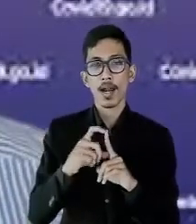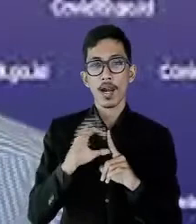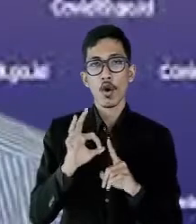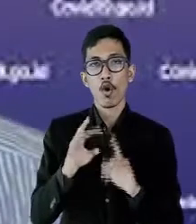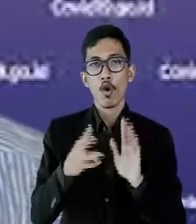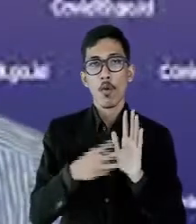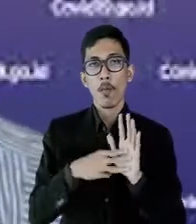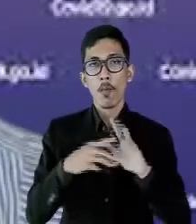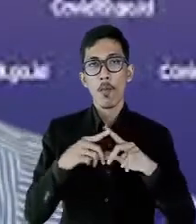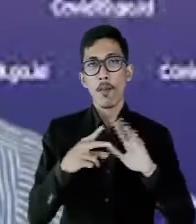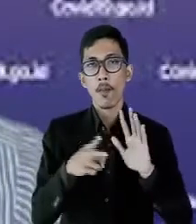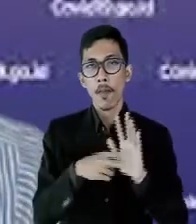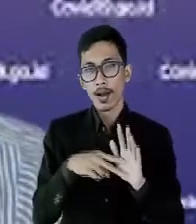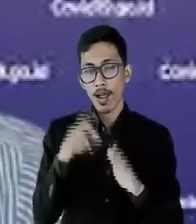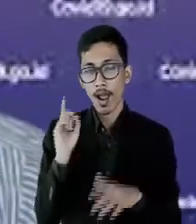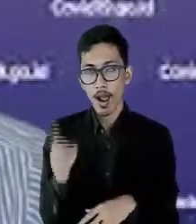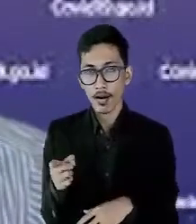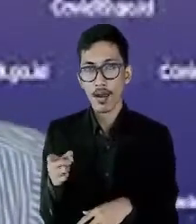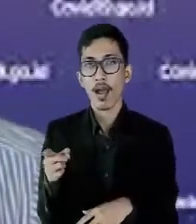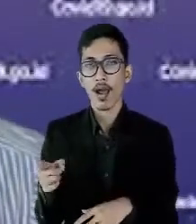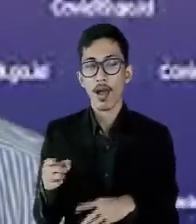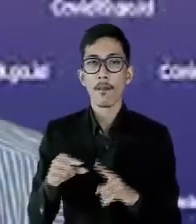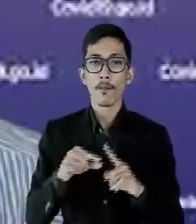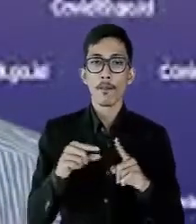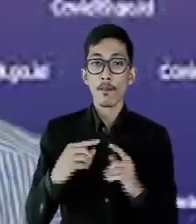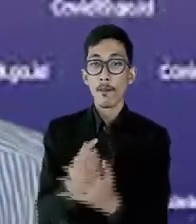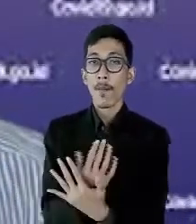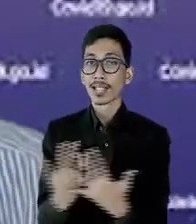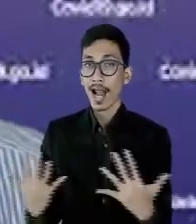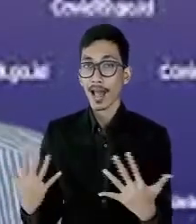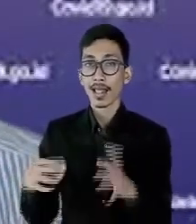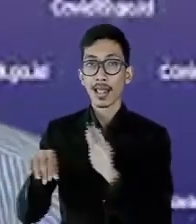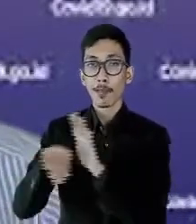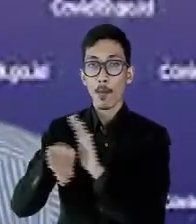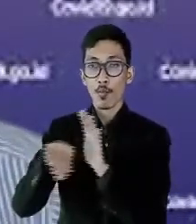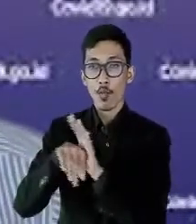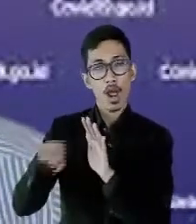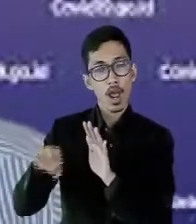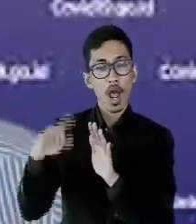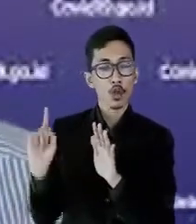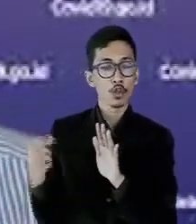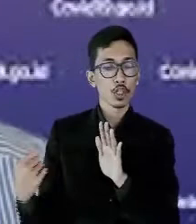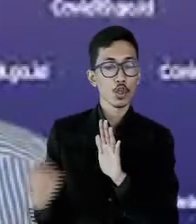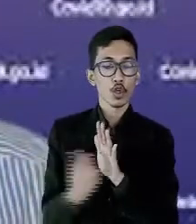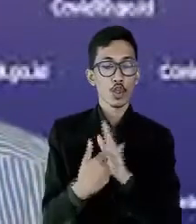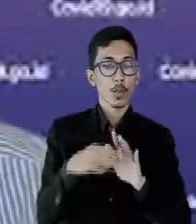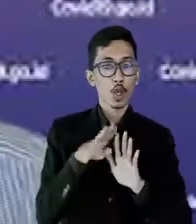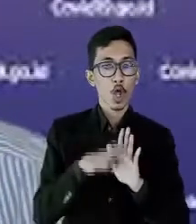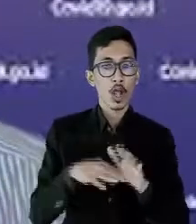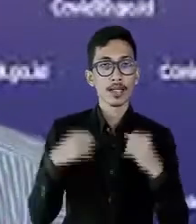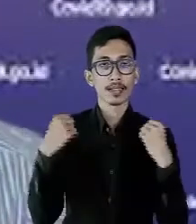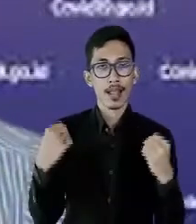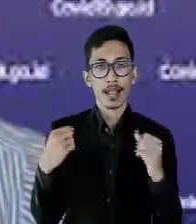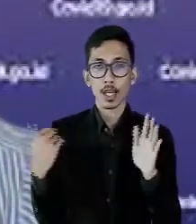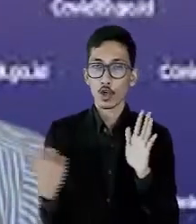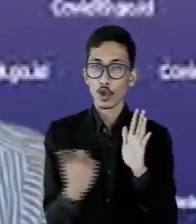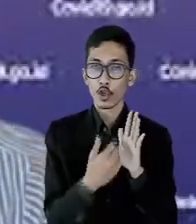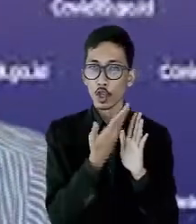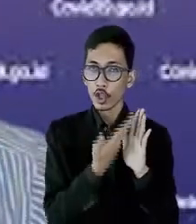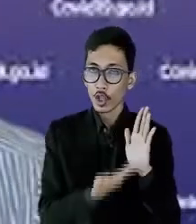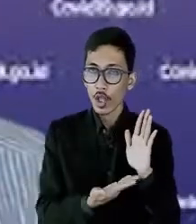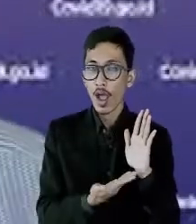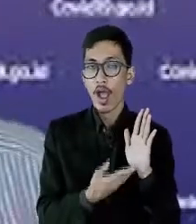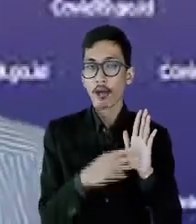Seluruh masyarakat Papua juga harus mentaati protokol kesehatan COVID-19 sesuai dengan pedoman